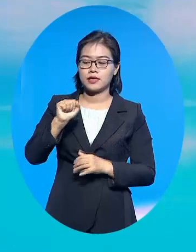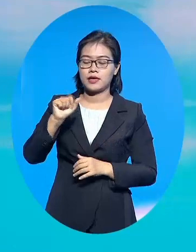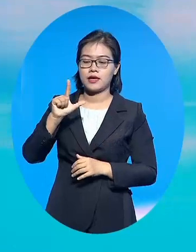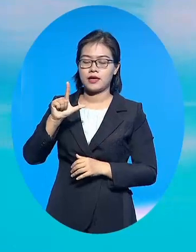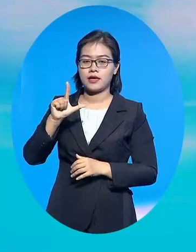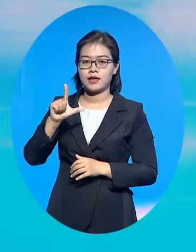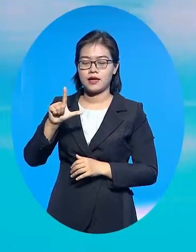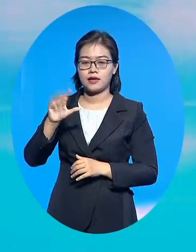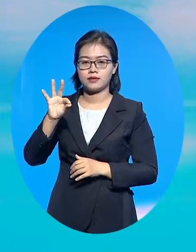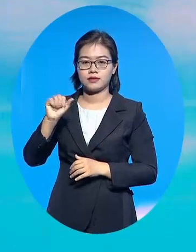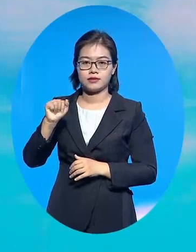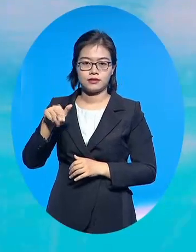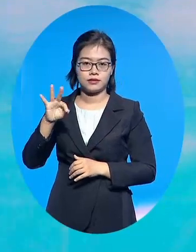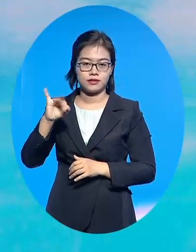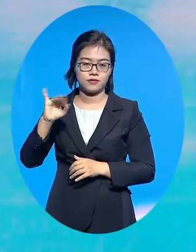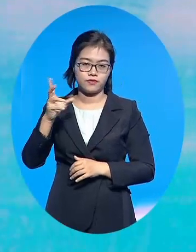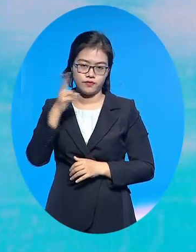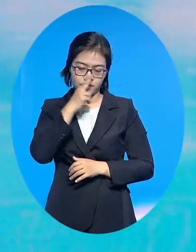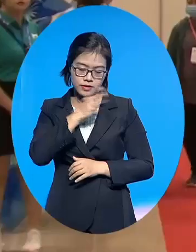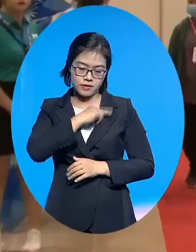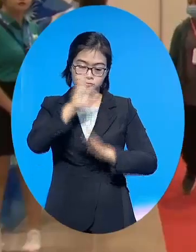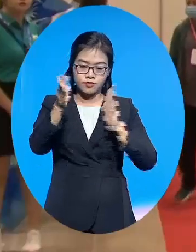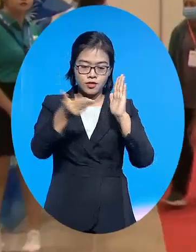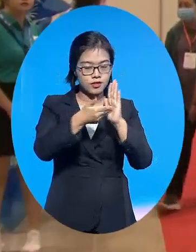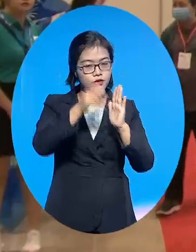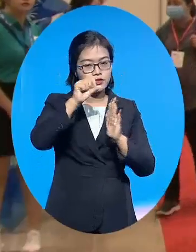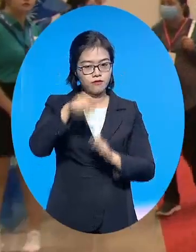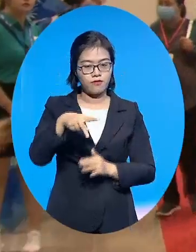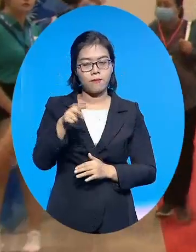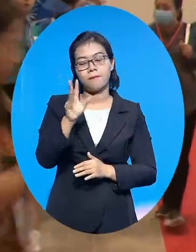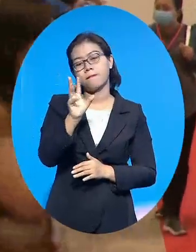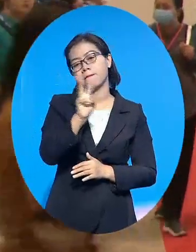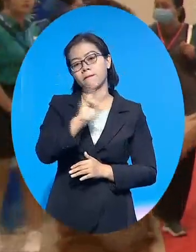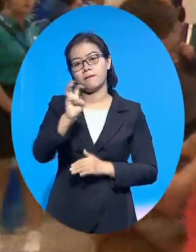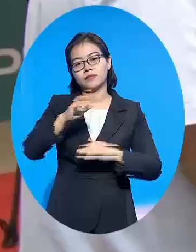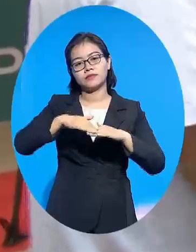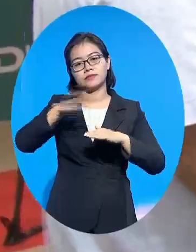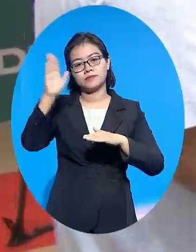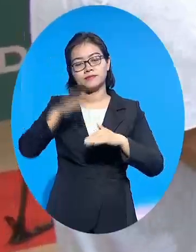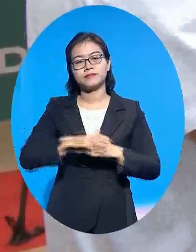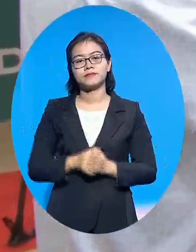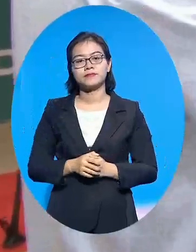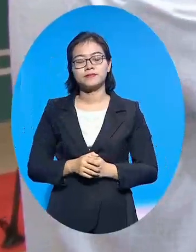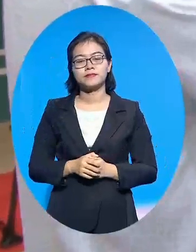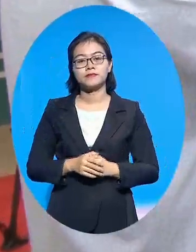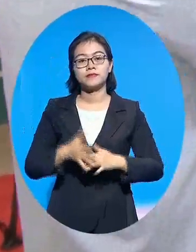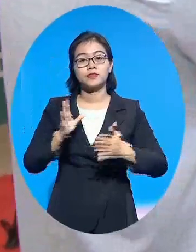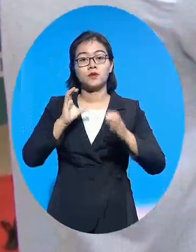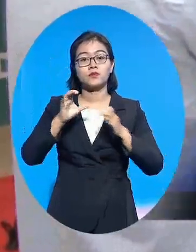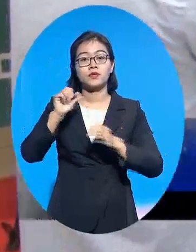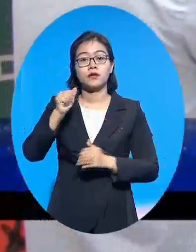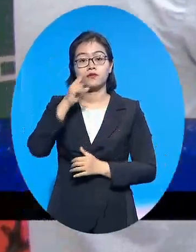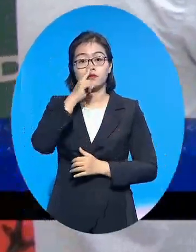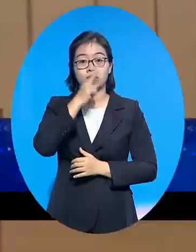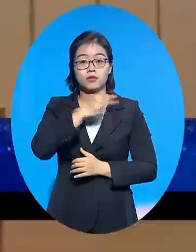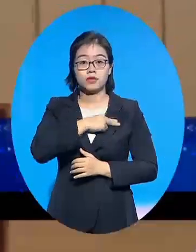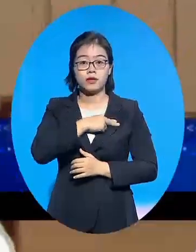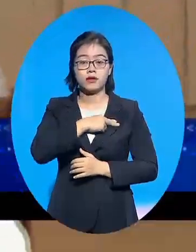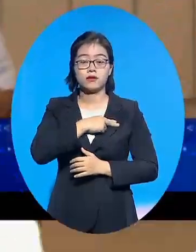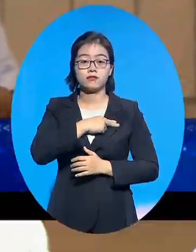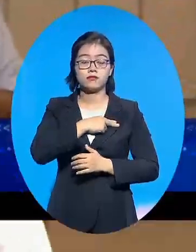thiệu hơn 300 chủng loại sản phẩm công ty Cổ Phần Vật Liệu hàng Atlantic Việt Nam ra đời vào tháng 10 năm